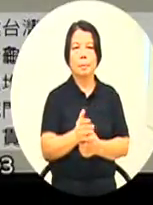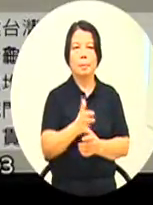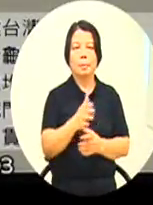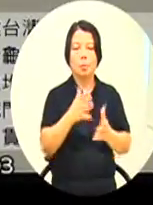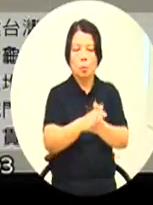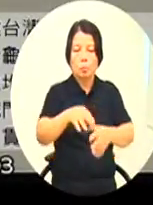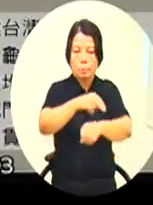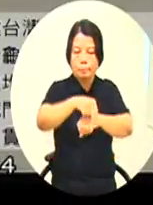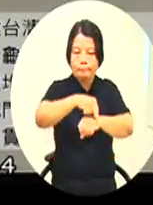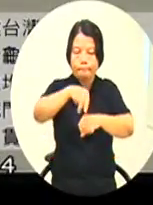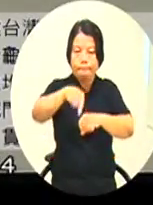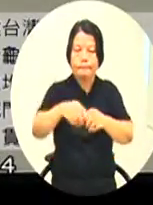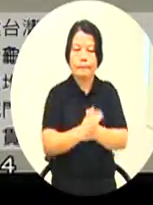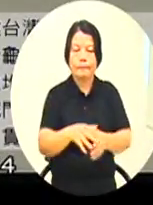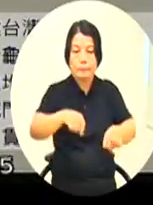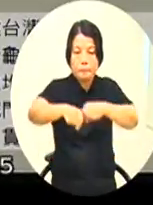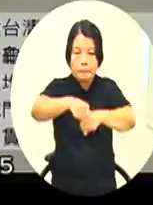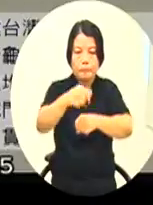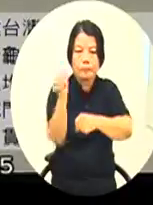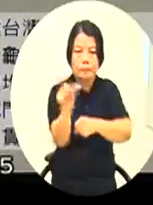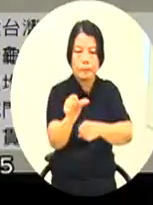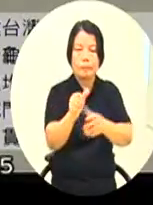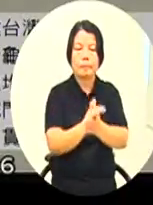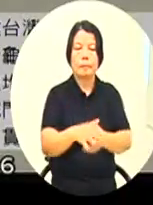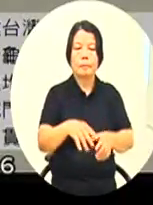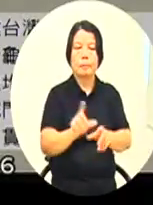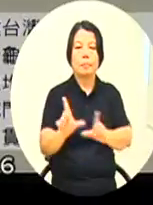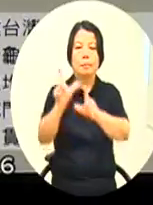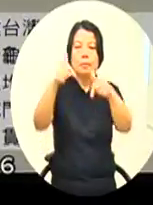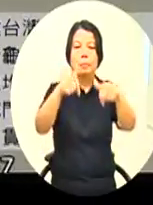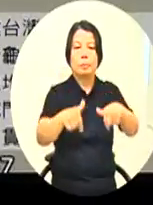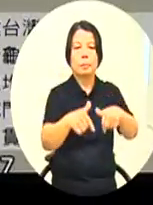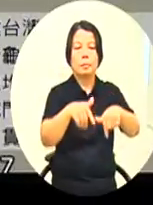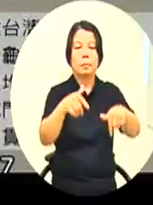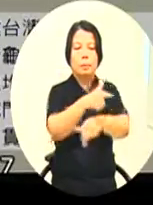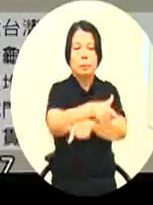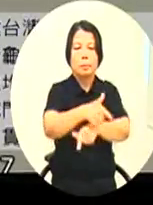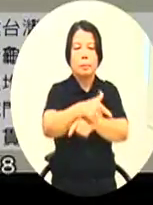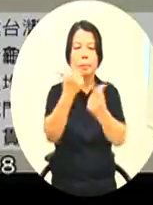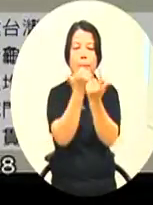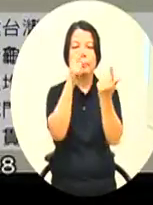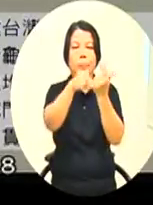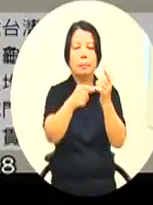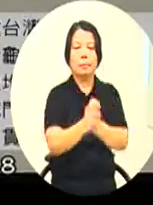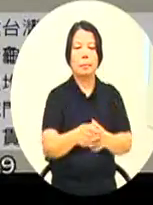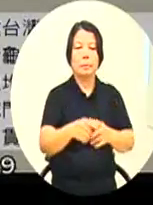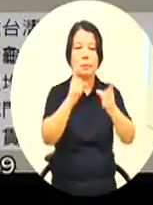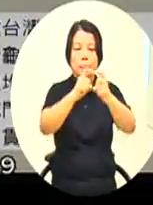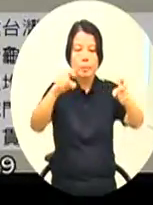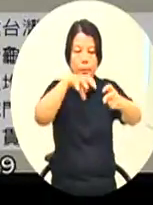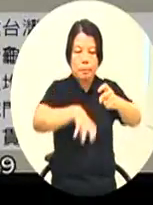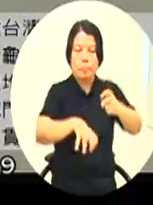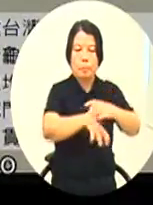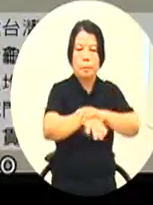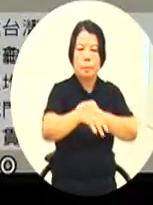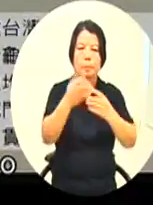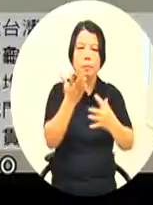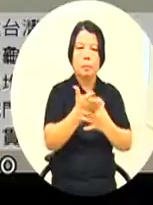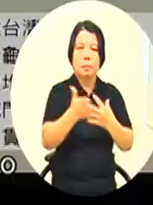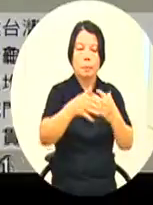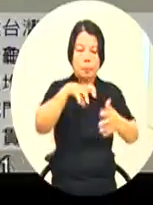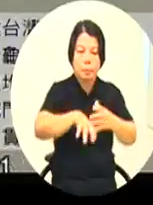定了5个计划哦，除了东西南北门之外，还有包含城内的一个空间，那里头有相